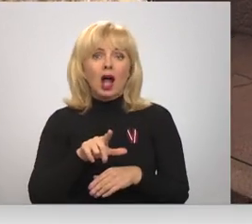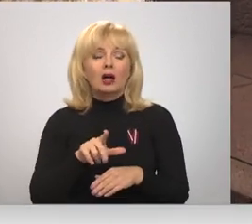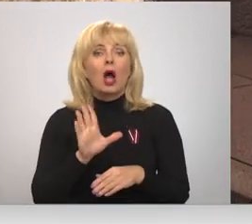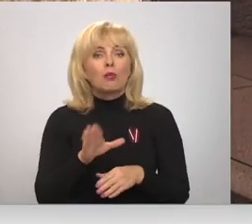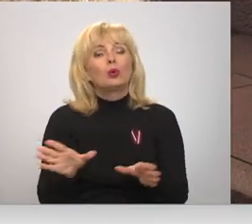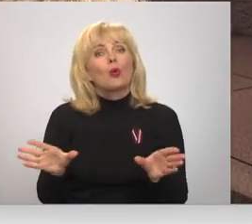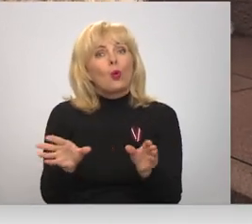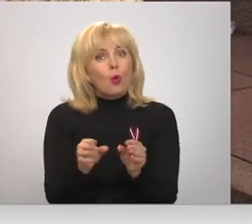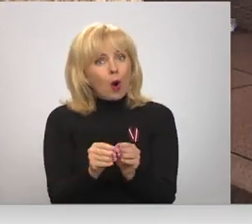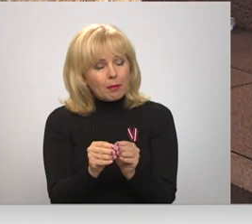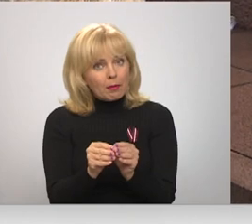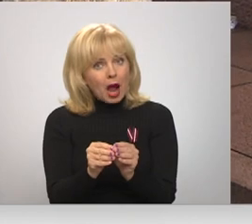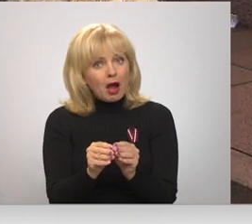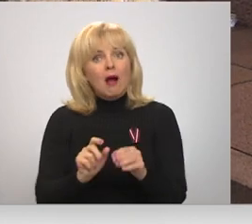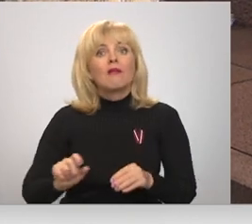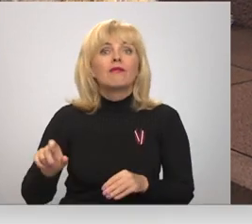kopā, vairāk